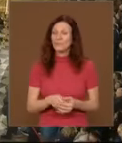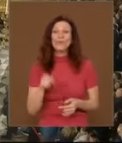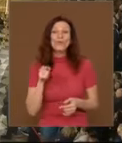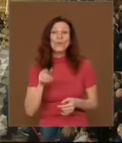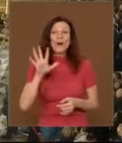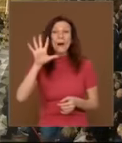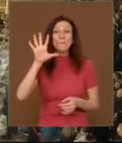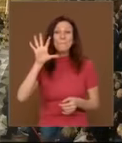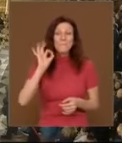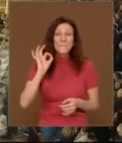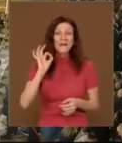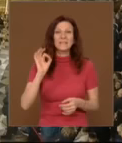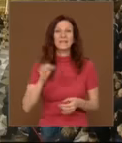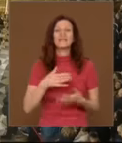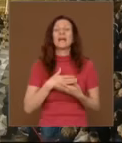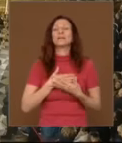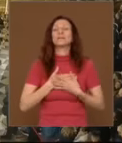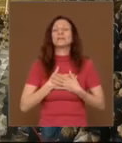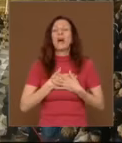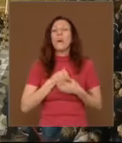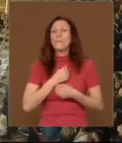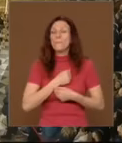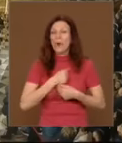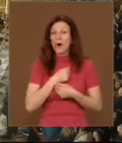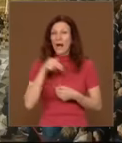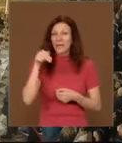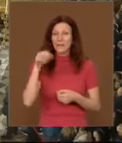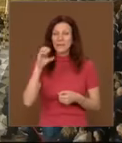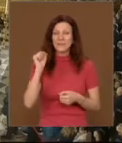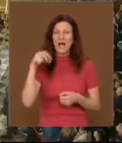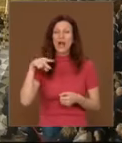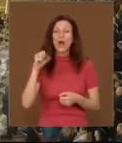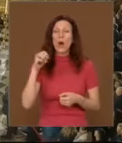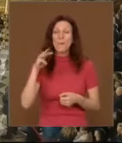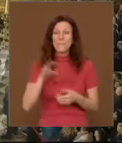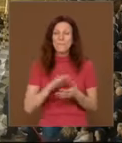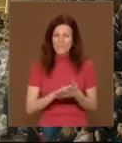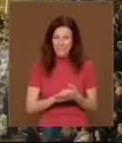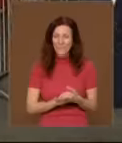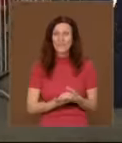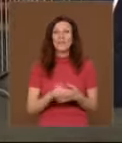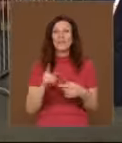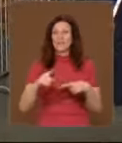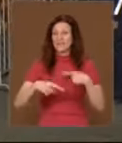Чухме 50-ият покаян псалом. Сега следва изпълнението на канона.